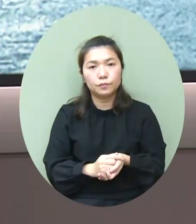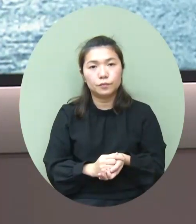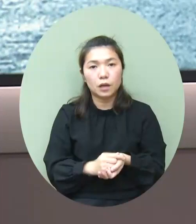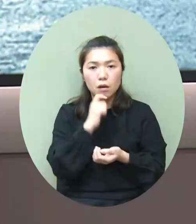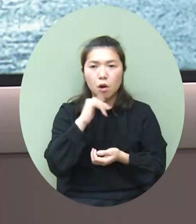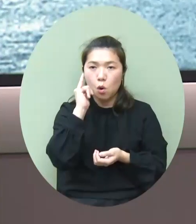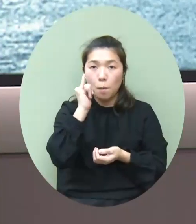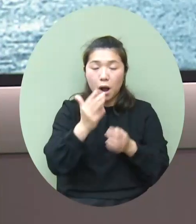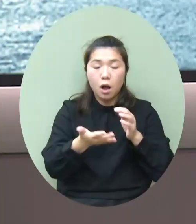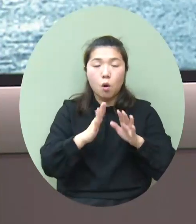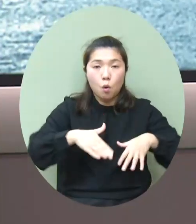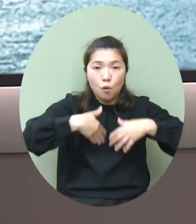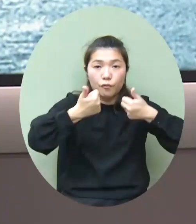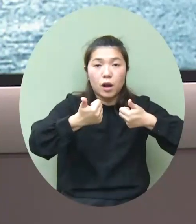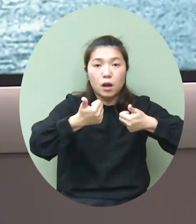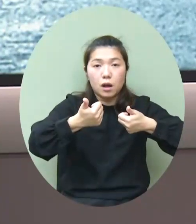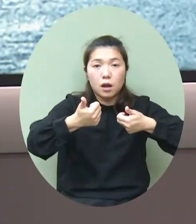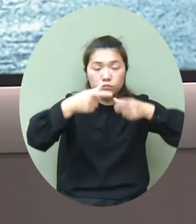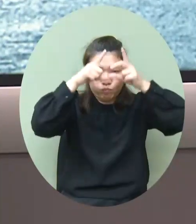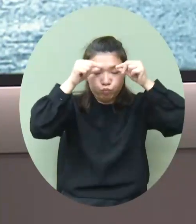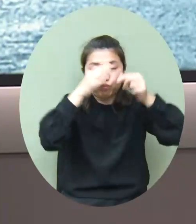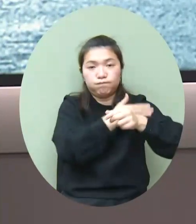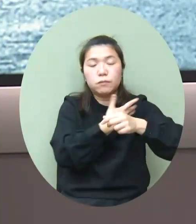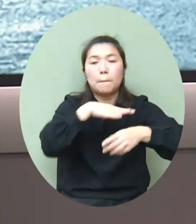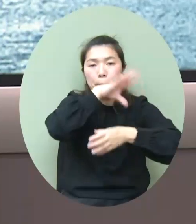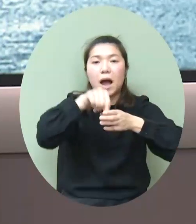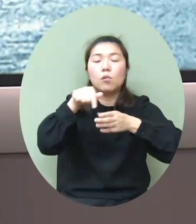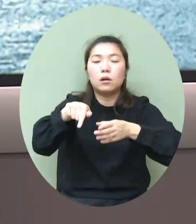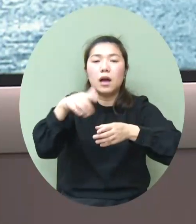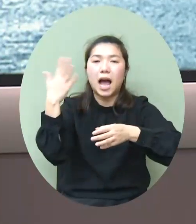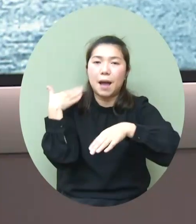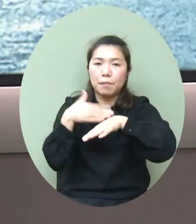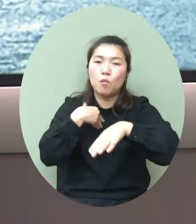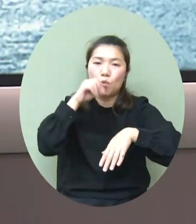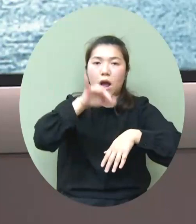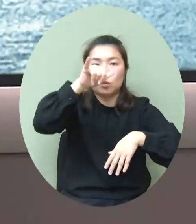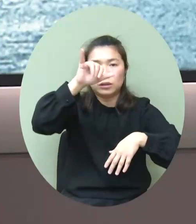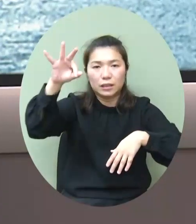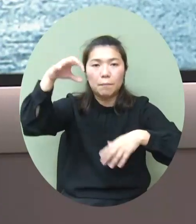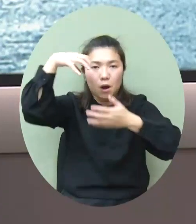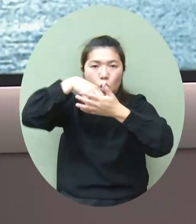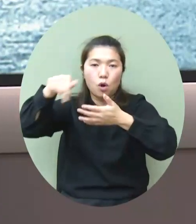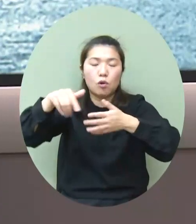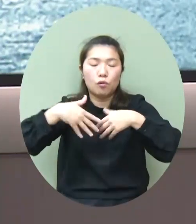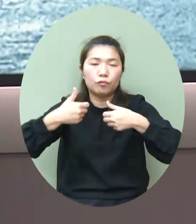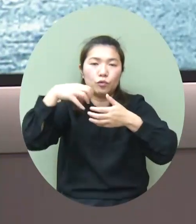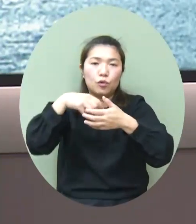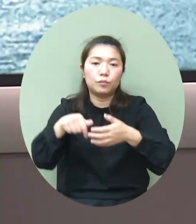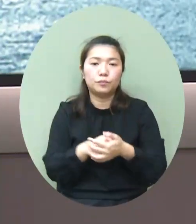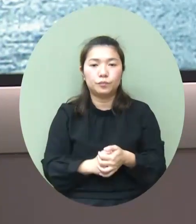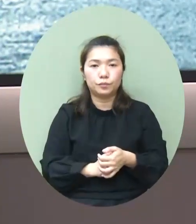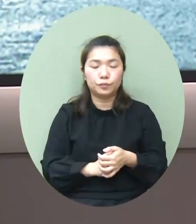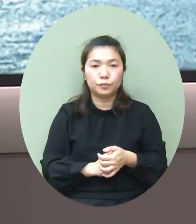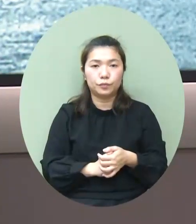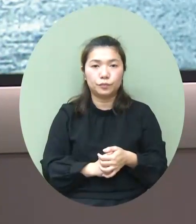院。600位康复的员工，包括在6380位的员